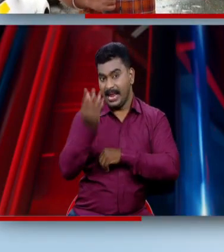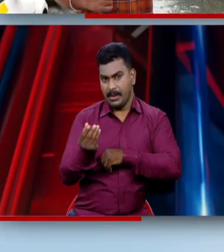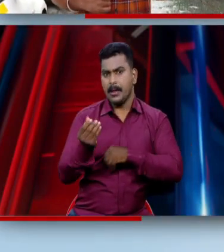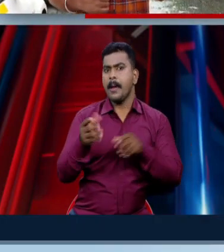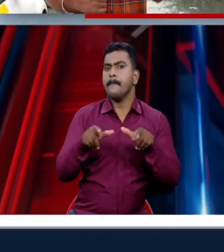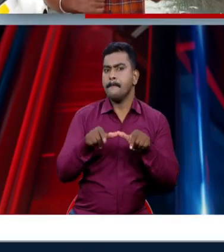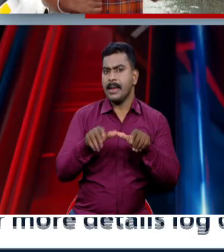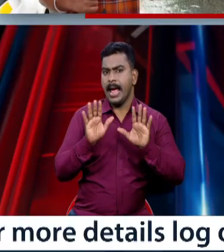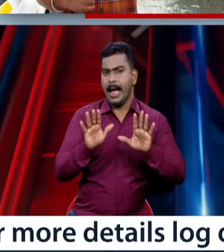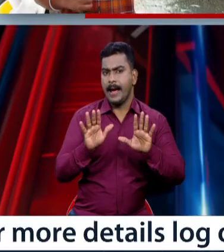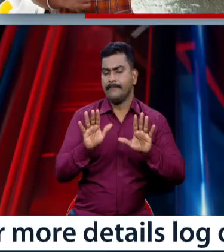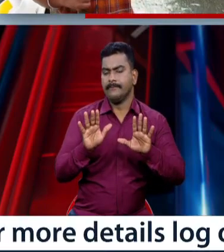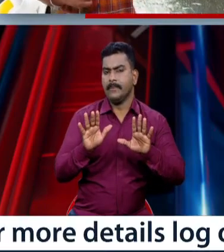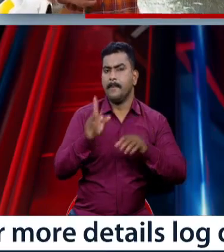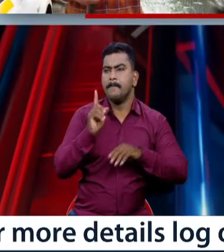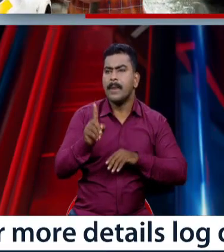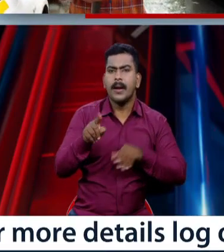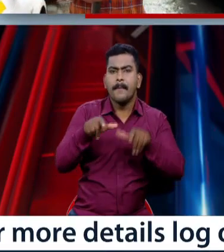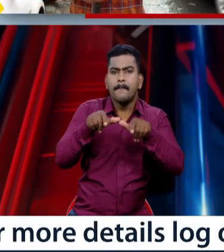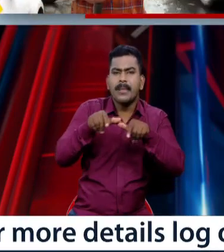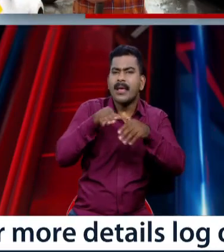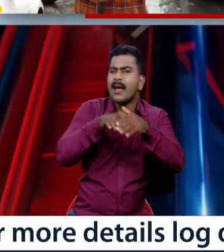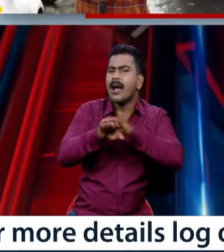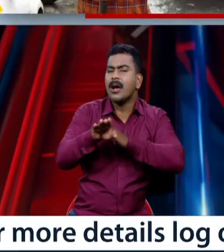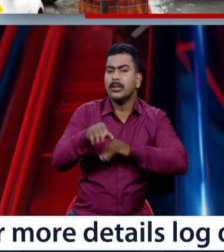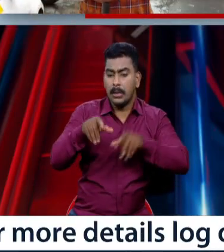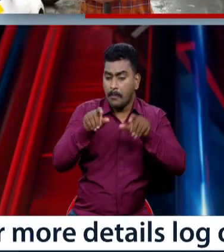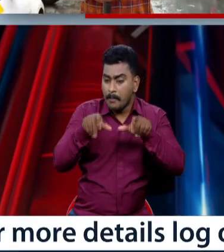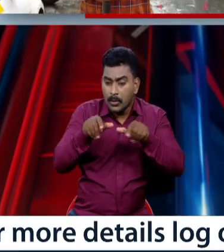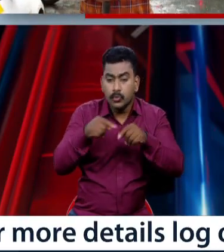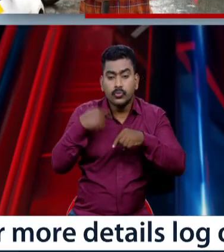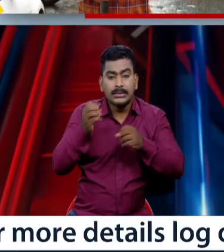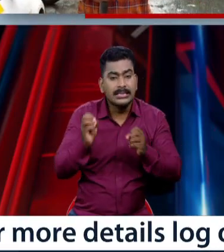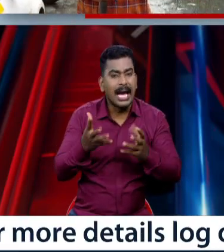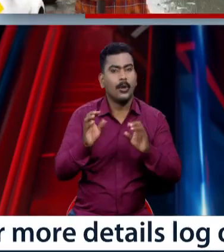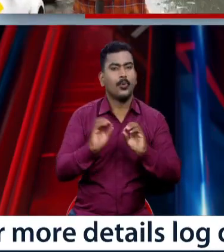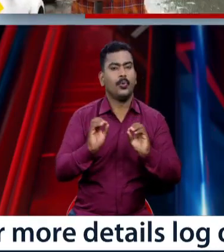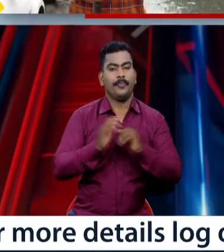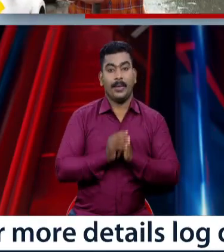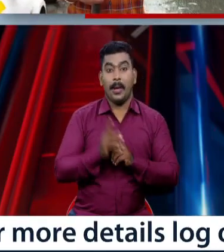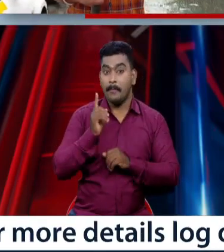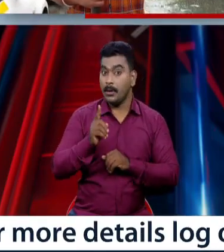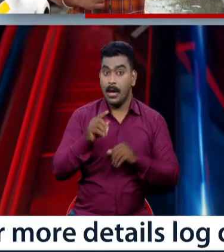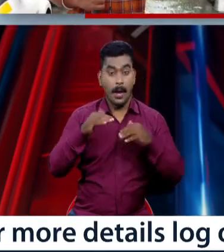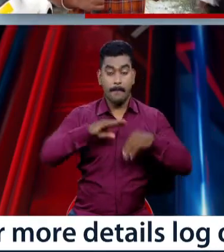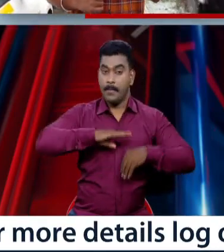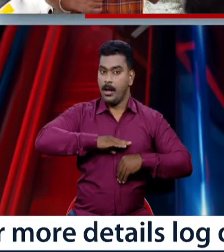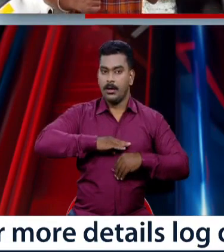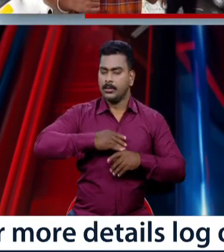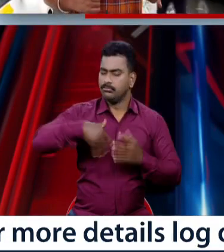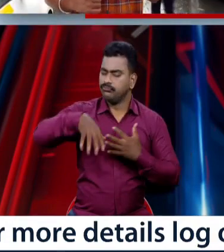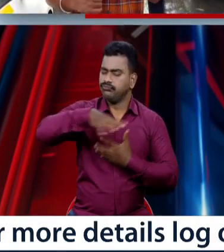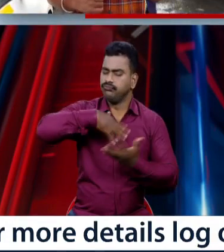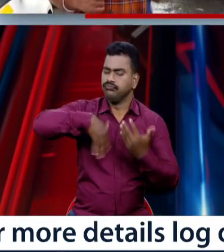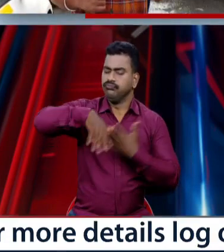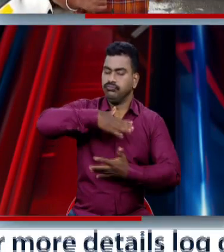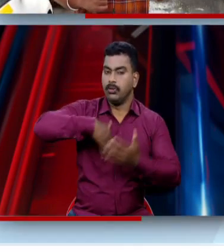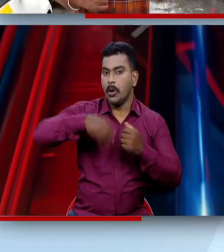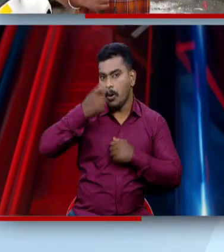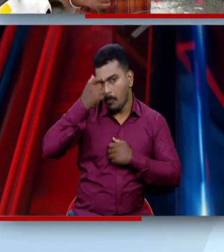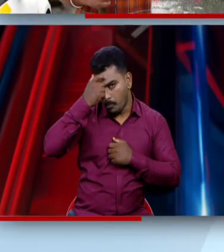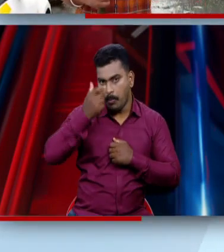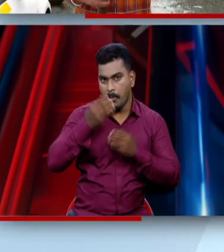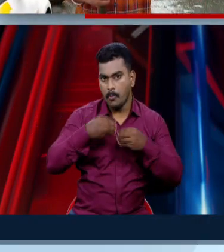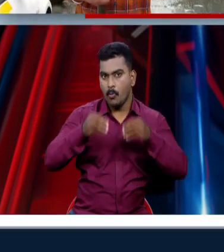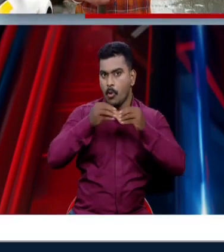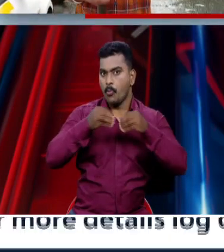യോഗം ചേരുമെന്നാണ് അറിയിച്ചിട്ടുള്ളതെങ്കിലും ഇതുവരെ ആ യോഗം തുടങ്ങിയിട്ടില്ല. ഏതായാലും വലിയ രാഷ്ട്രീയ നാടകങ്ങൾക്കിടയിൽ ഇത്തരം നീക്കങ്ങളുമായി, പുതിയ രാഷ്ട്രീയ വികാസങ്ങളുമായി